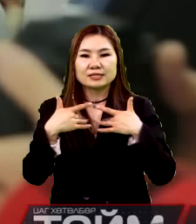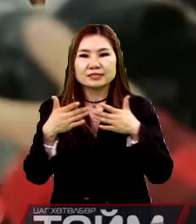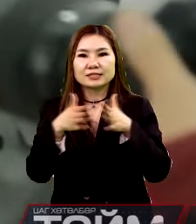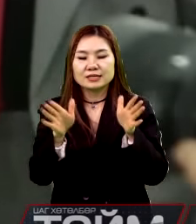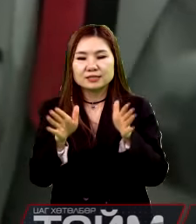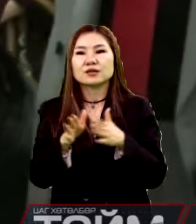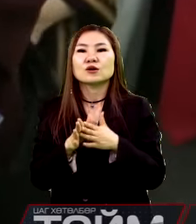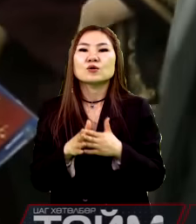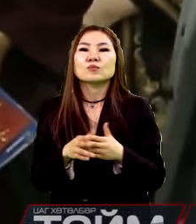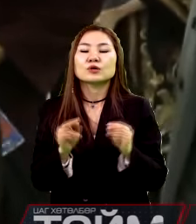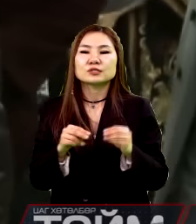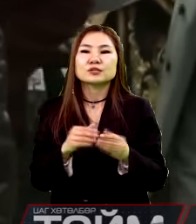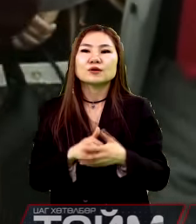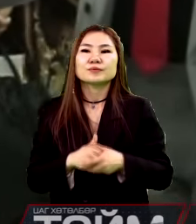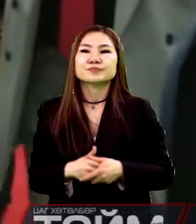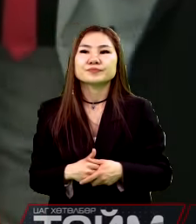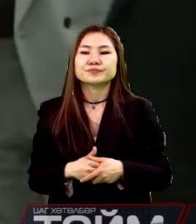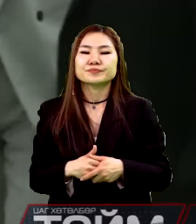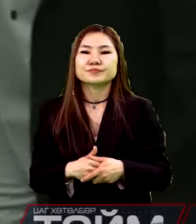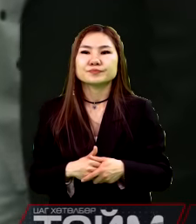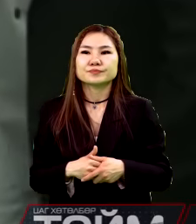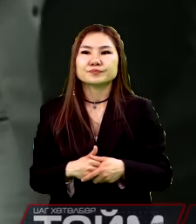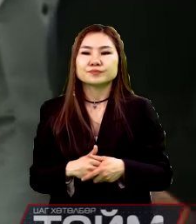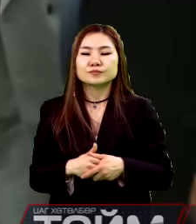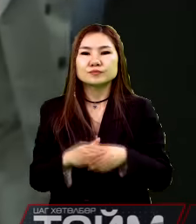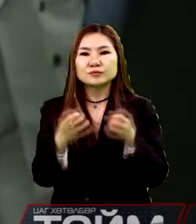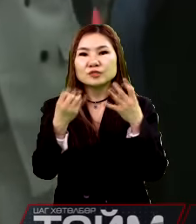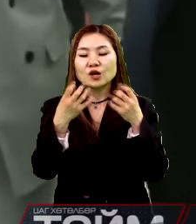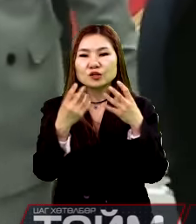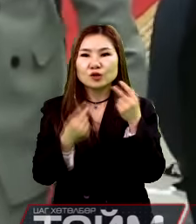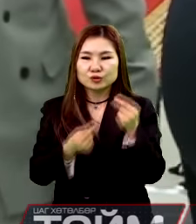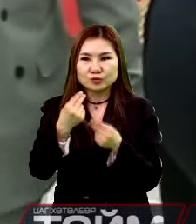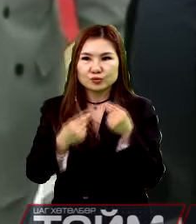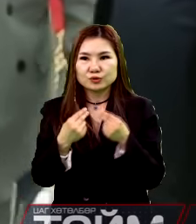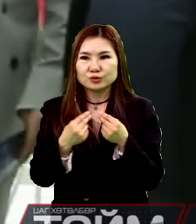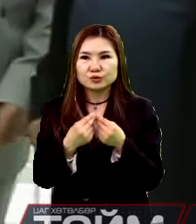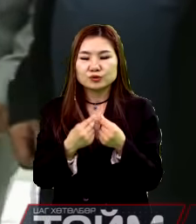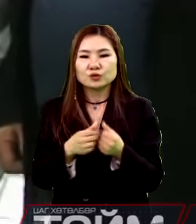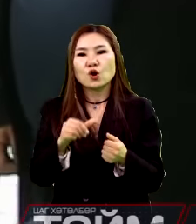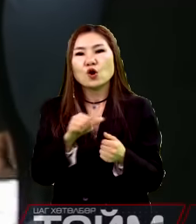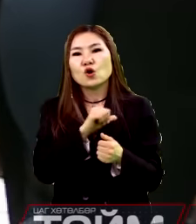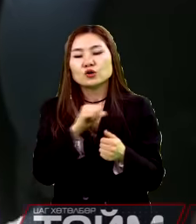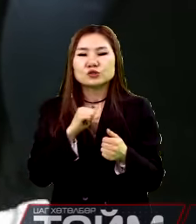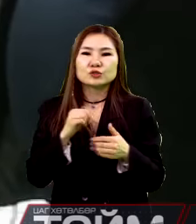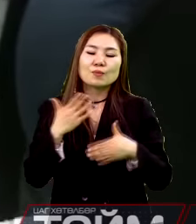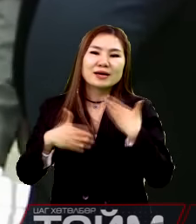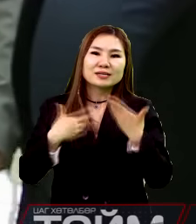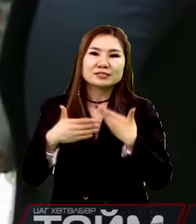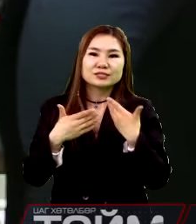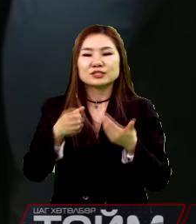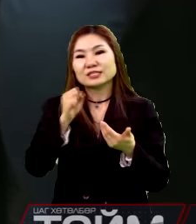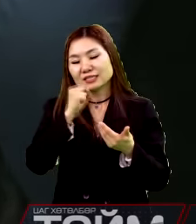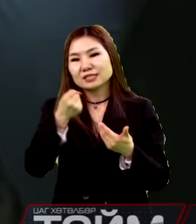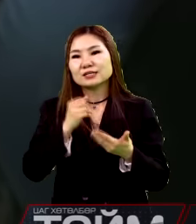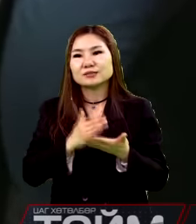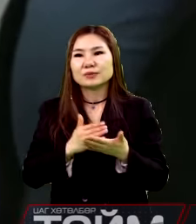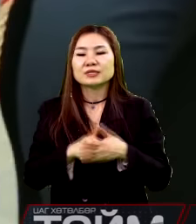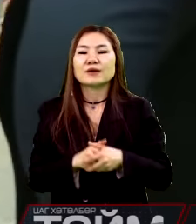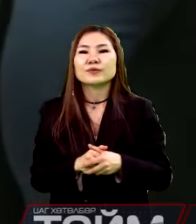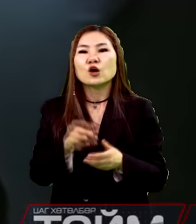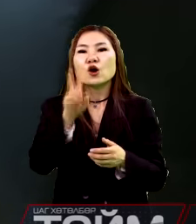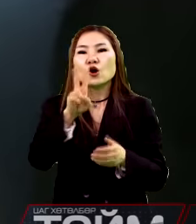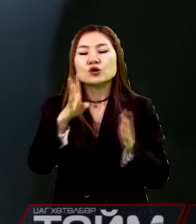жүжигээр хийлээ гэдээ маш гоё гоё одоо нөгөө бидний сэтгэл тоногчсон зүжигчд одоо гарч иж ингэж одоо өөрсдөө сэтгэлийг хийсэн их гоё байлаа тийм. 29